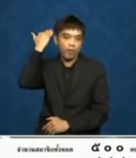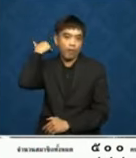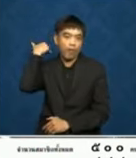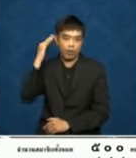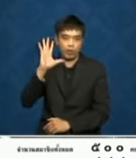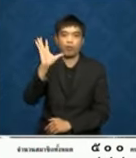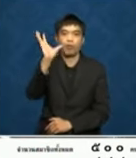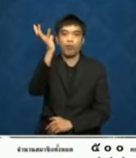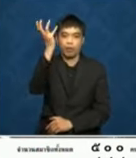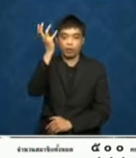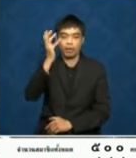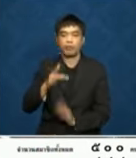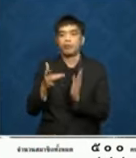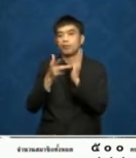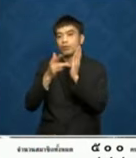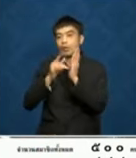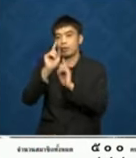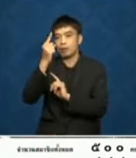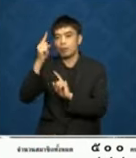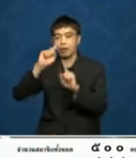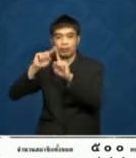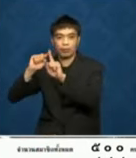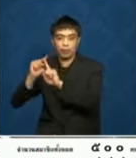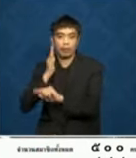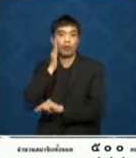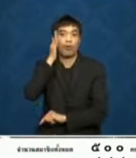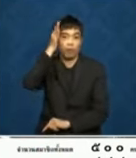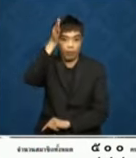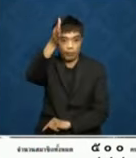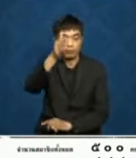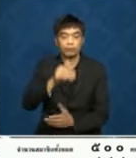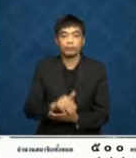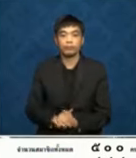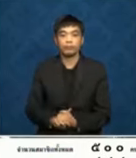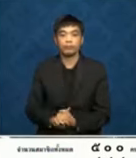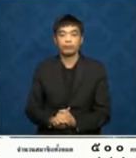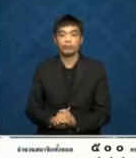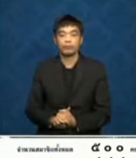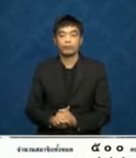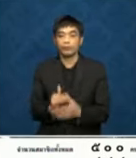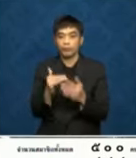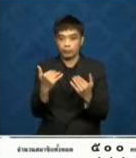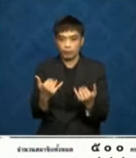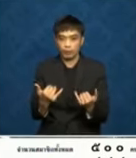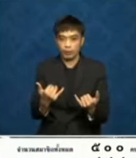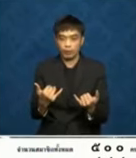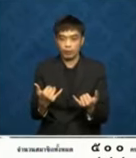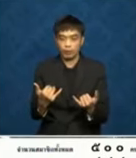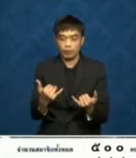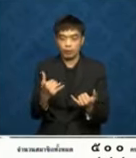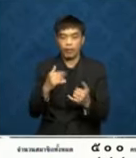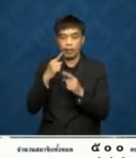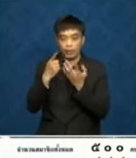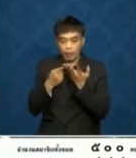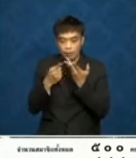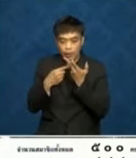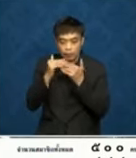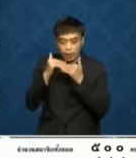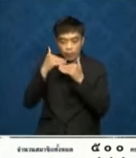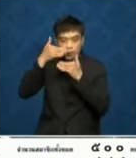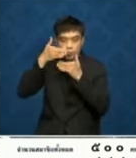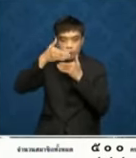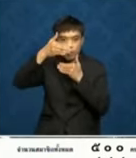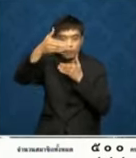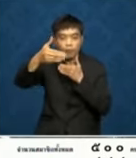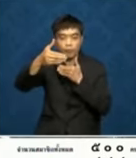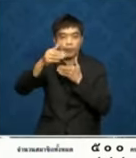นโลกขนาสใน ในอาตาที่เร Wid drinkingในอนาคต Doneจากวนนี้นับไปอ 5 ถึ 10 ปีการเก้า